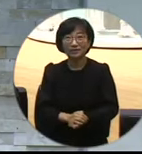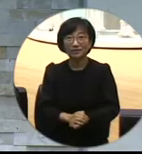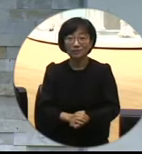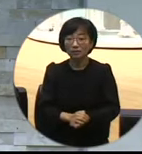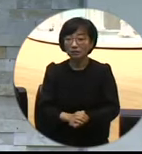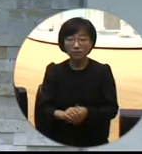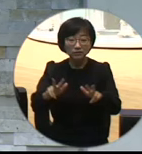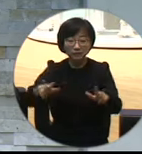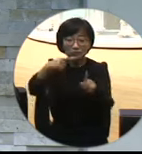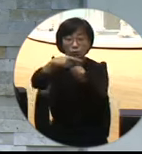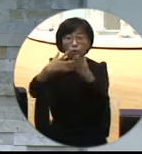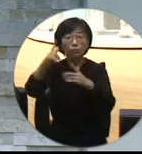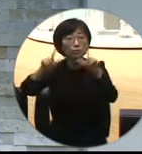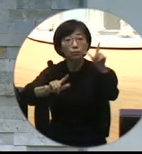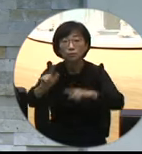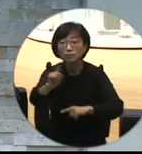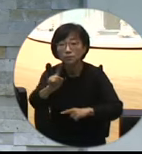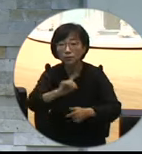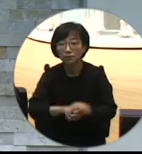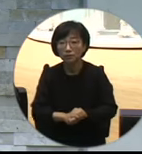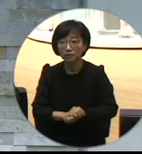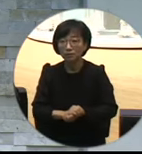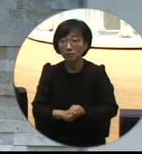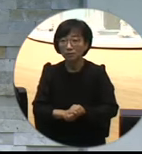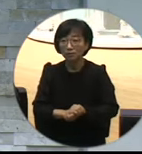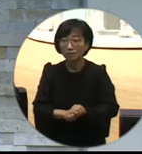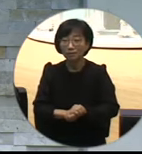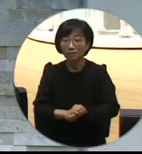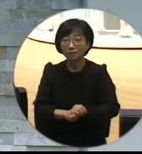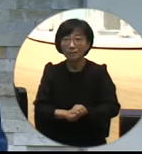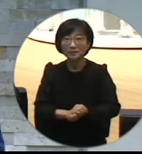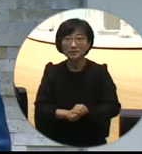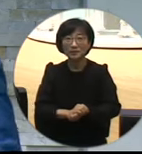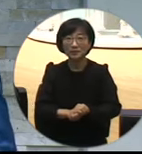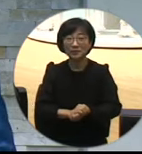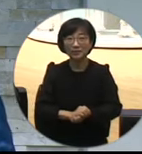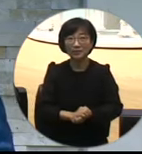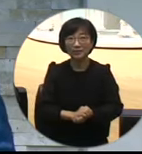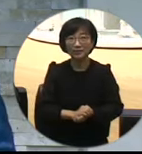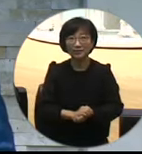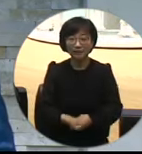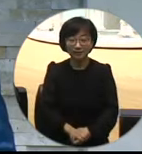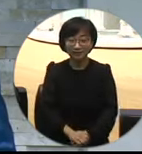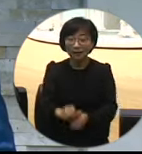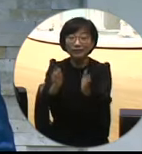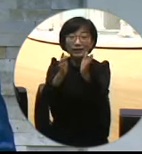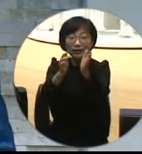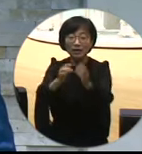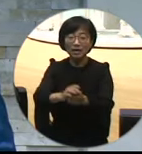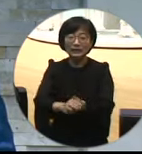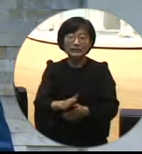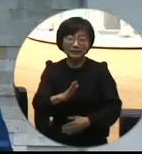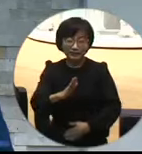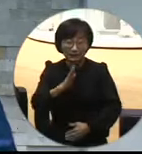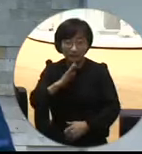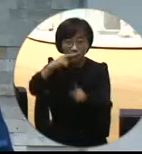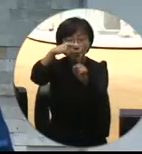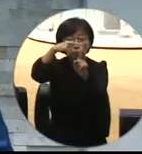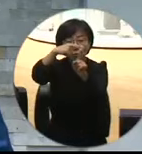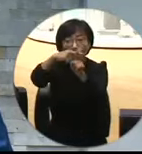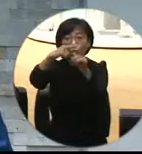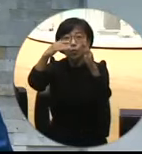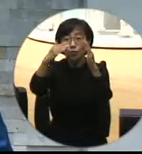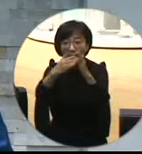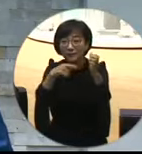어디 있어요? 뭘 교회라 합니까? 예수 믿는 내가 교회예요. 예수 믿는